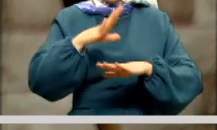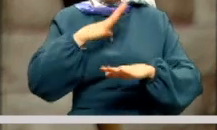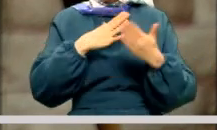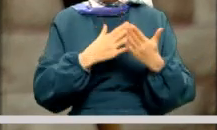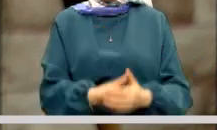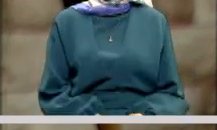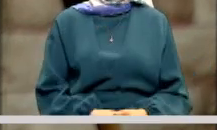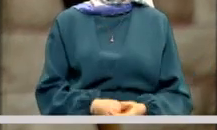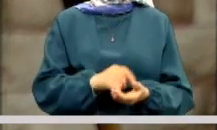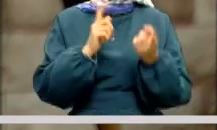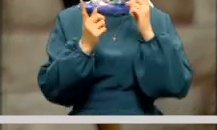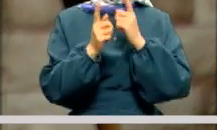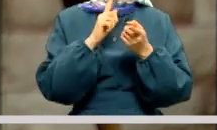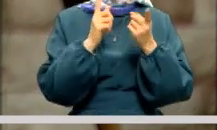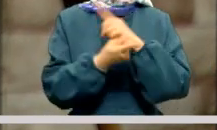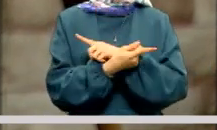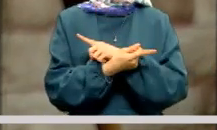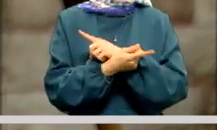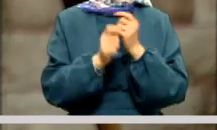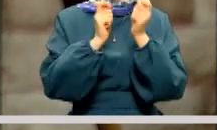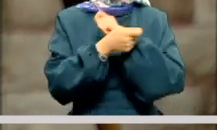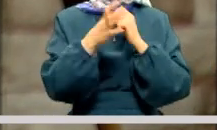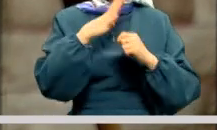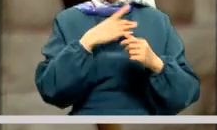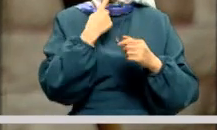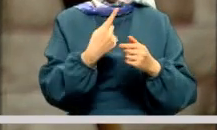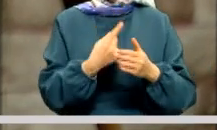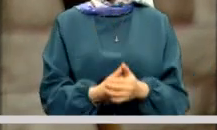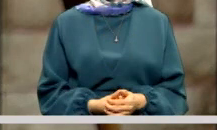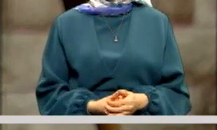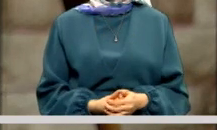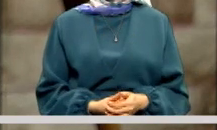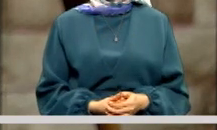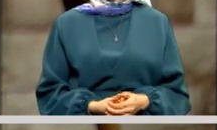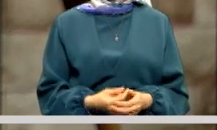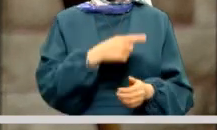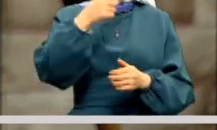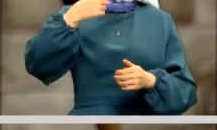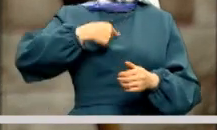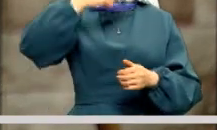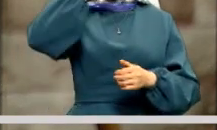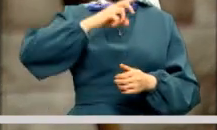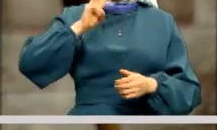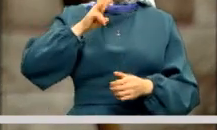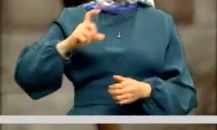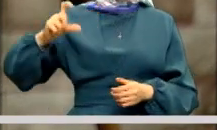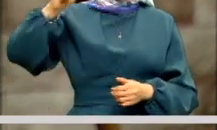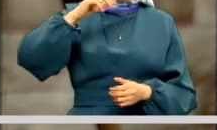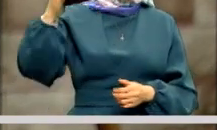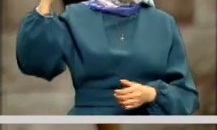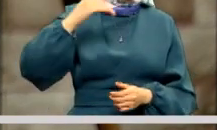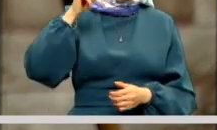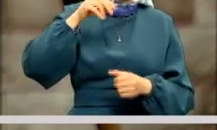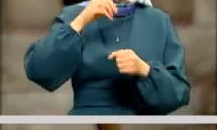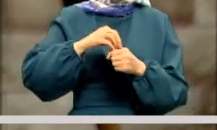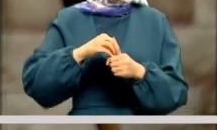bir takım değişiklikler var demektir bunu biz sadece 3 aylar geldiği zaman onun